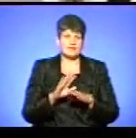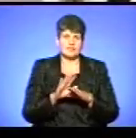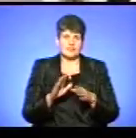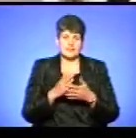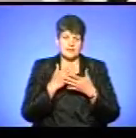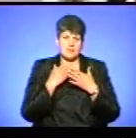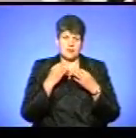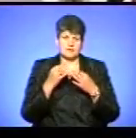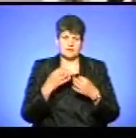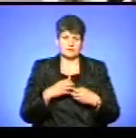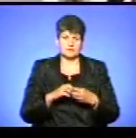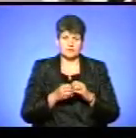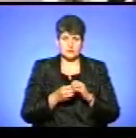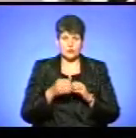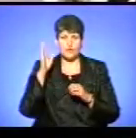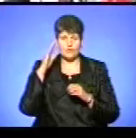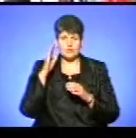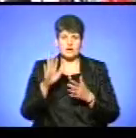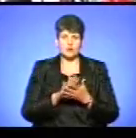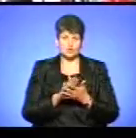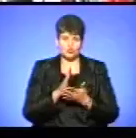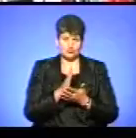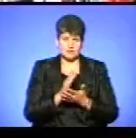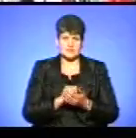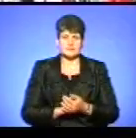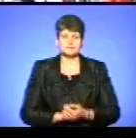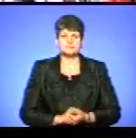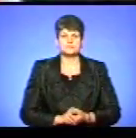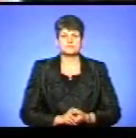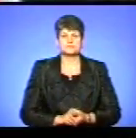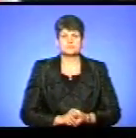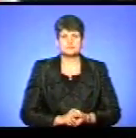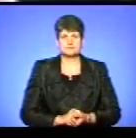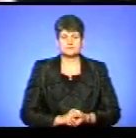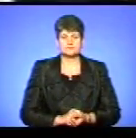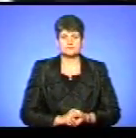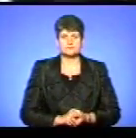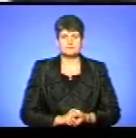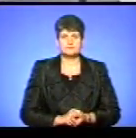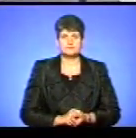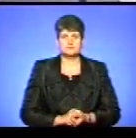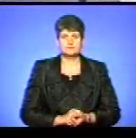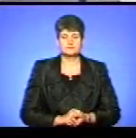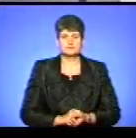ніякій паніці. Так що вода в нас хлорується. Тарас Бурак, Андрій Бодак. Новини.